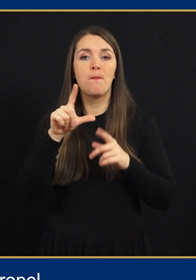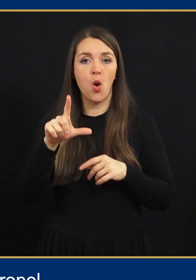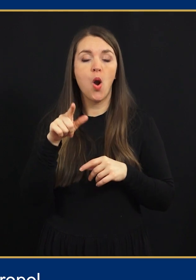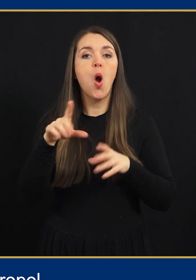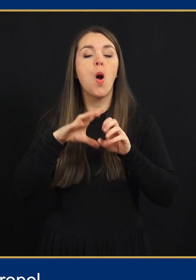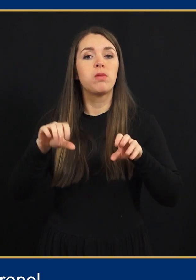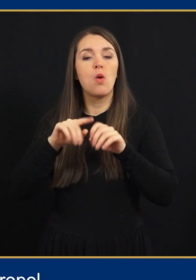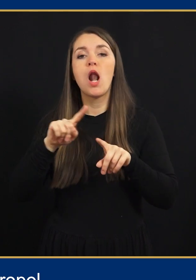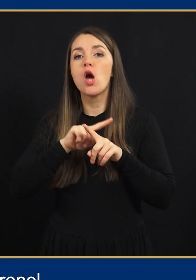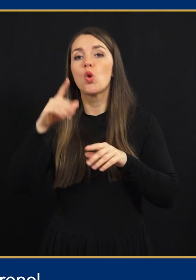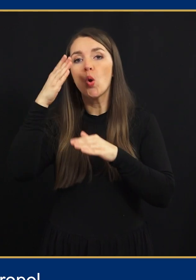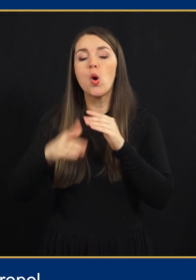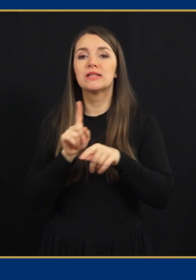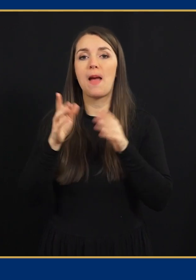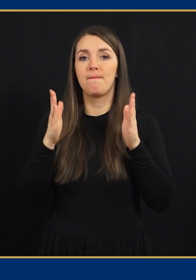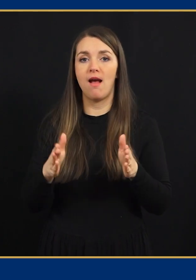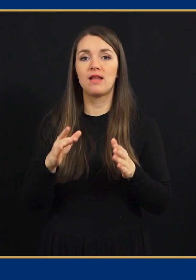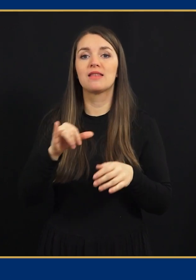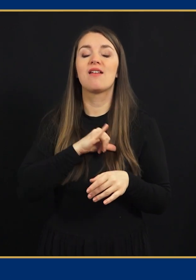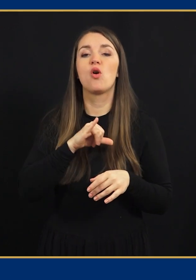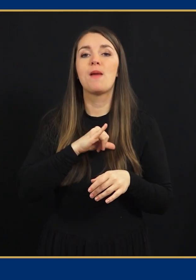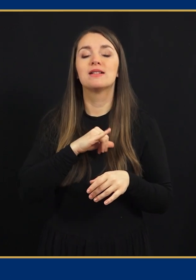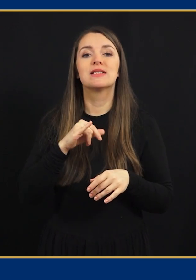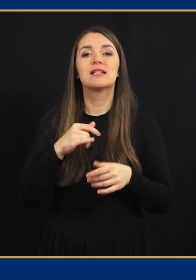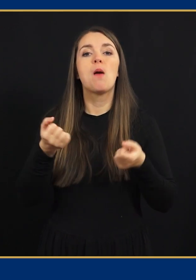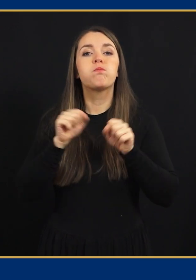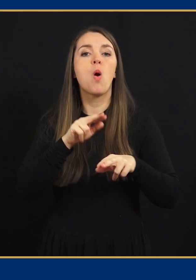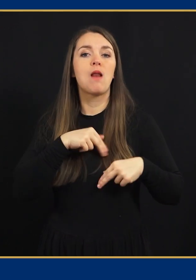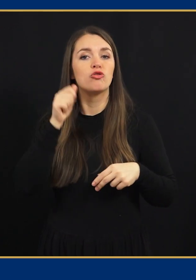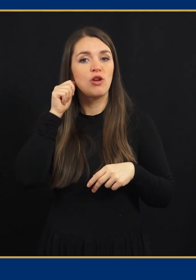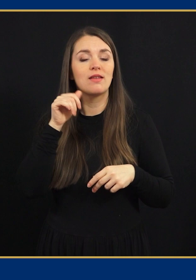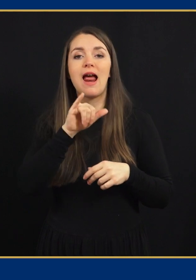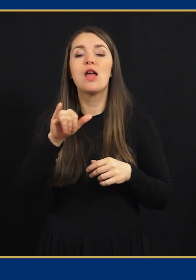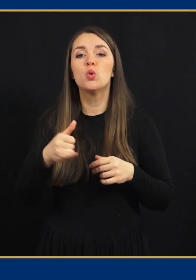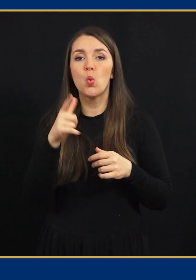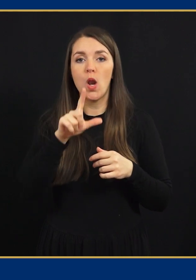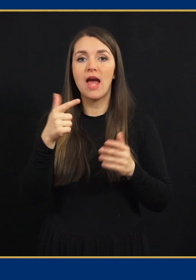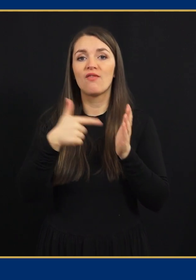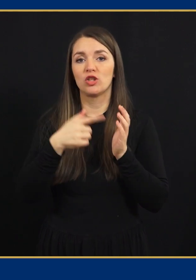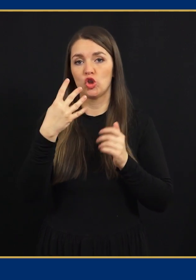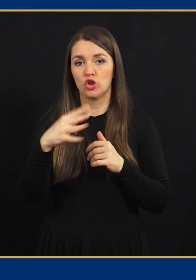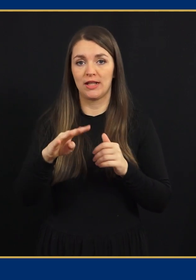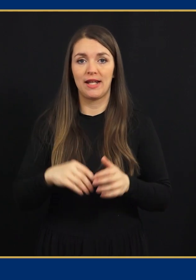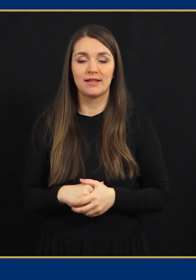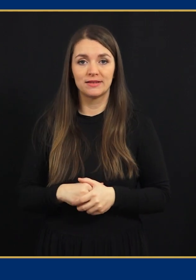je opravljala do izteka mandata informacijske pooblaščenke julija